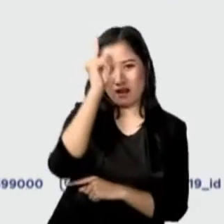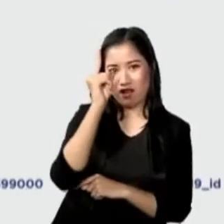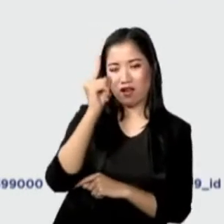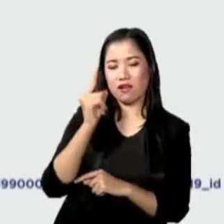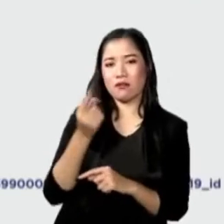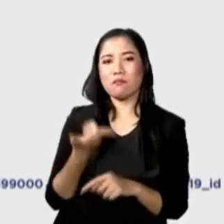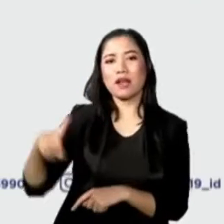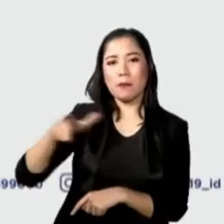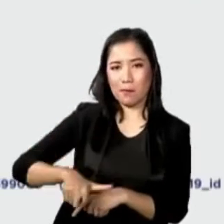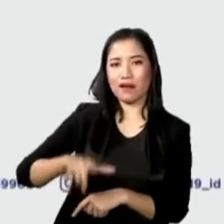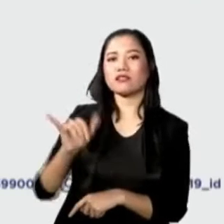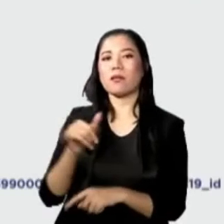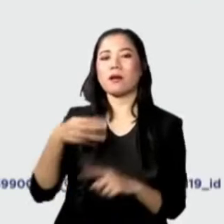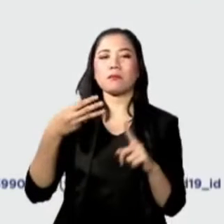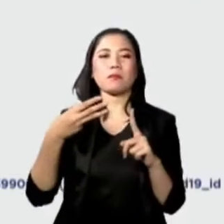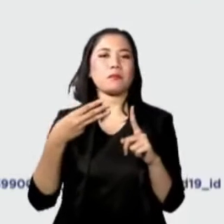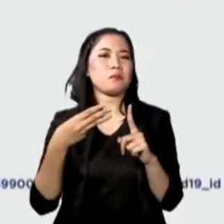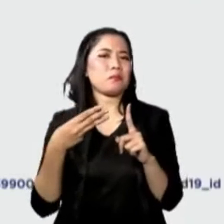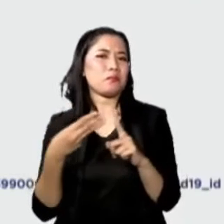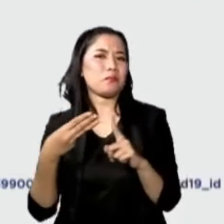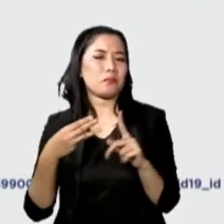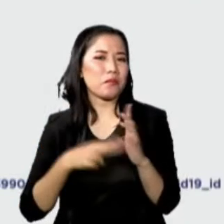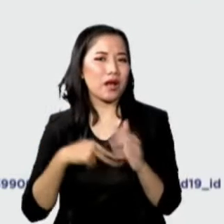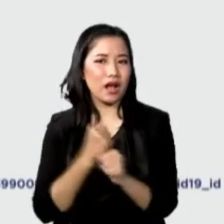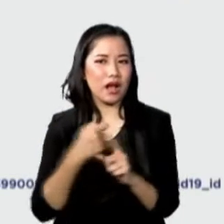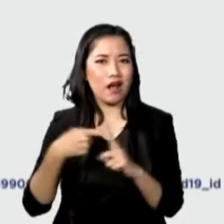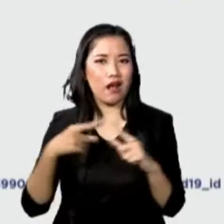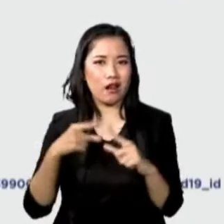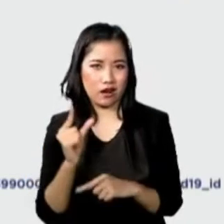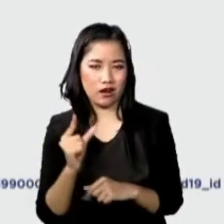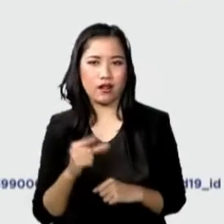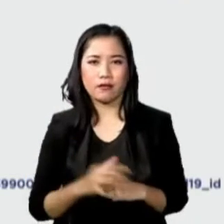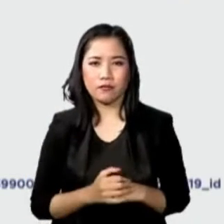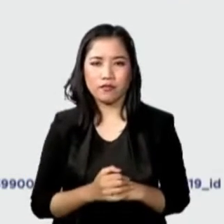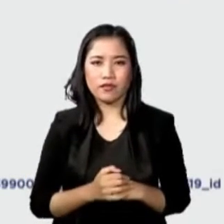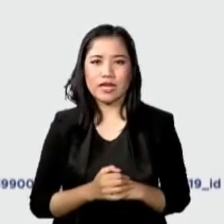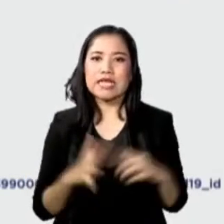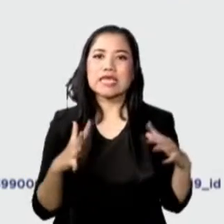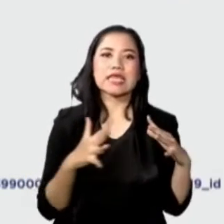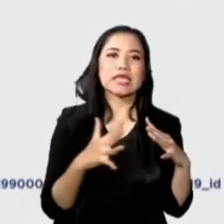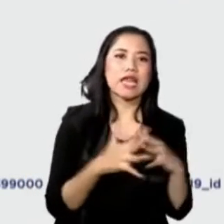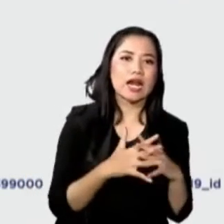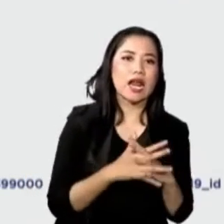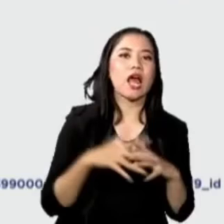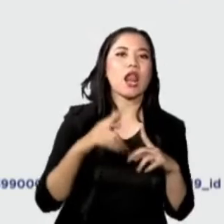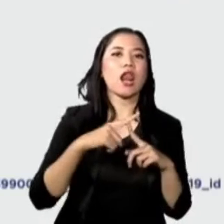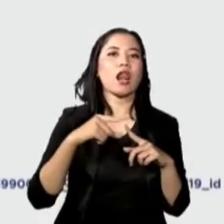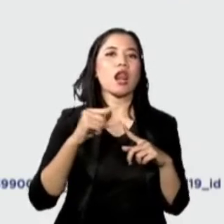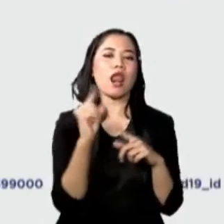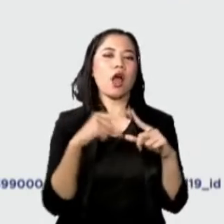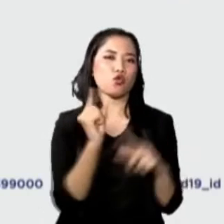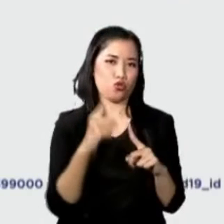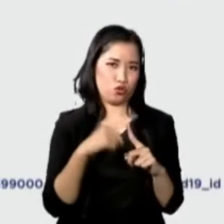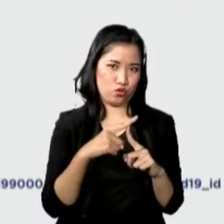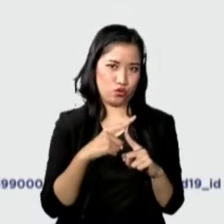Balikpapan, dan Kota Bontang. Dari Kalimantan Selatan adalah Tanah Bumbu dan Tanah Laut.